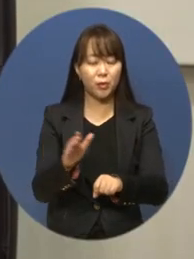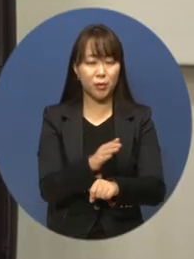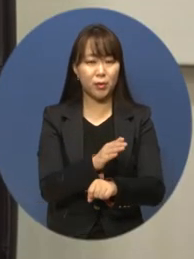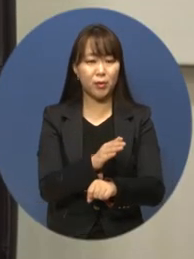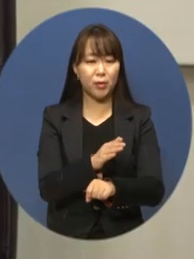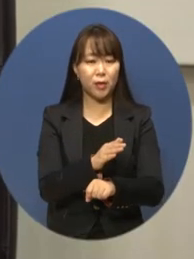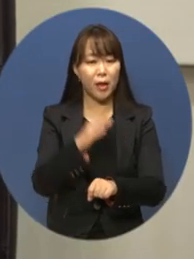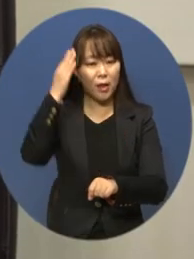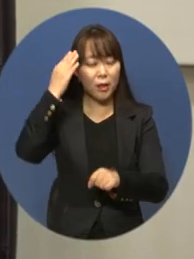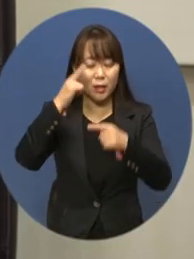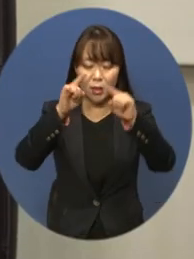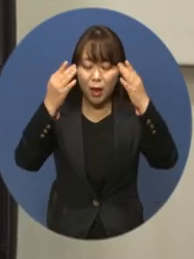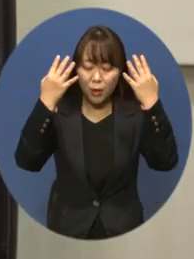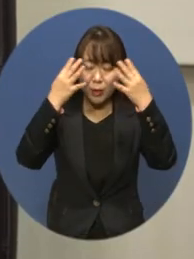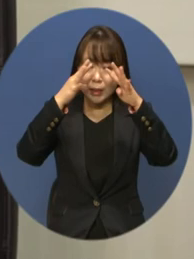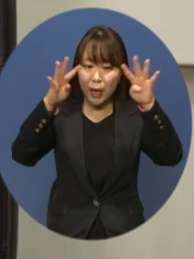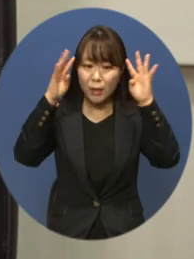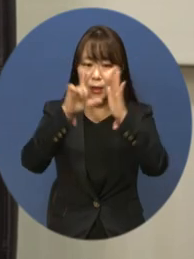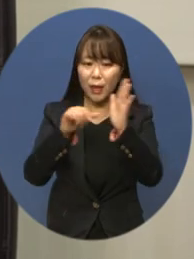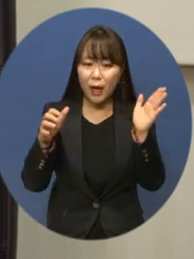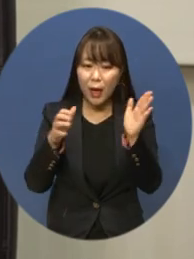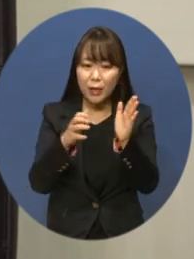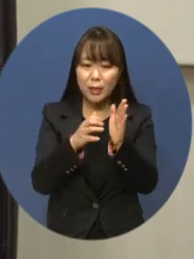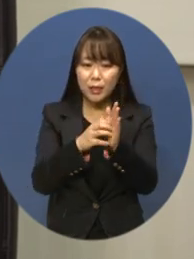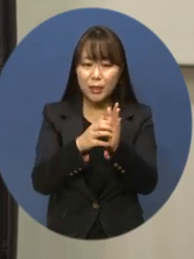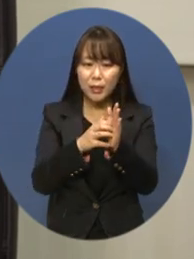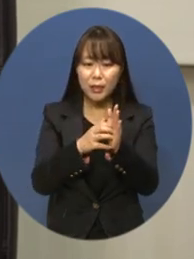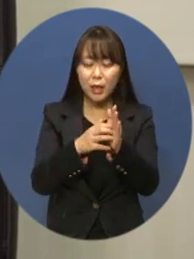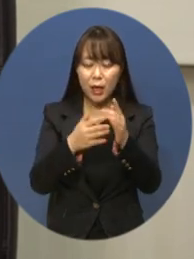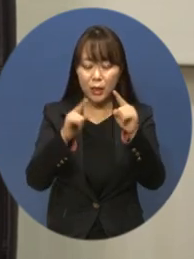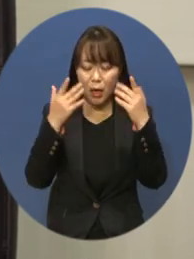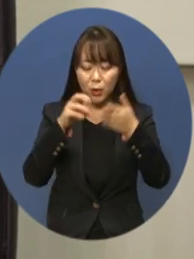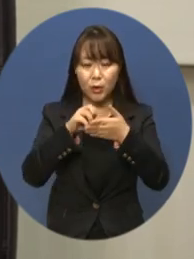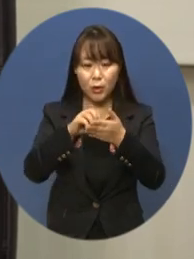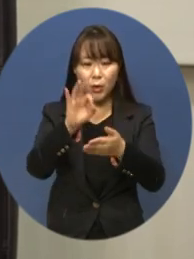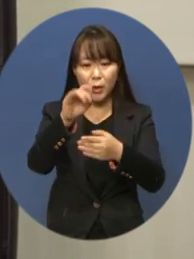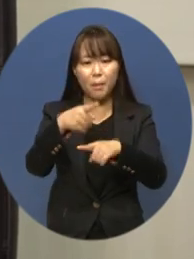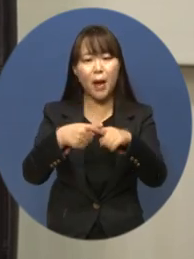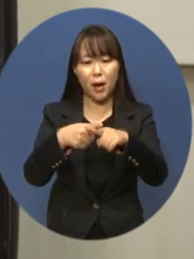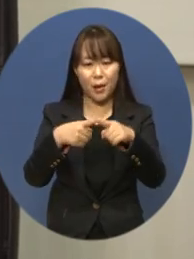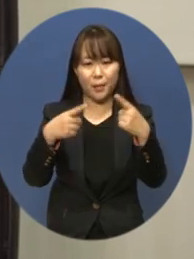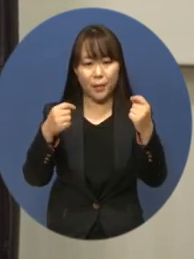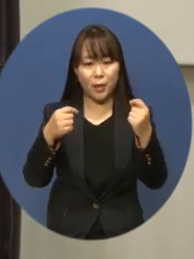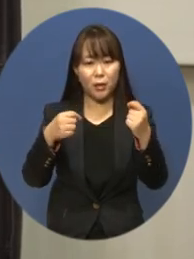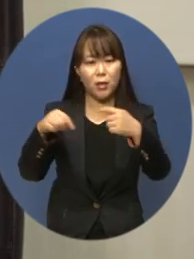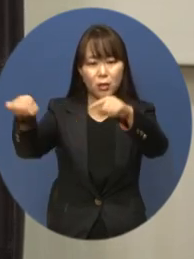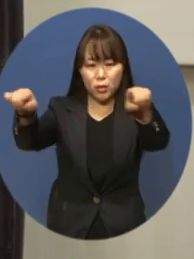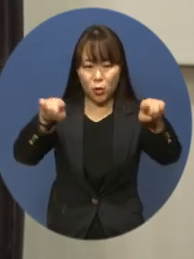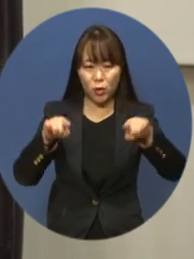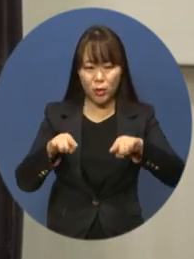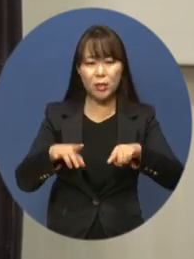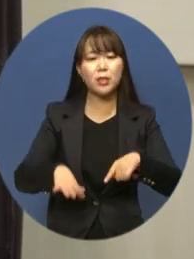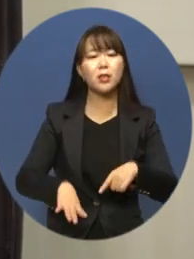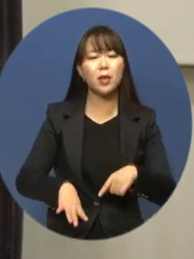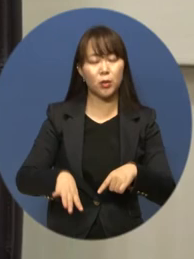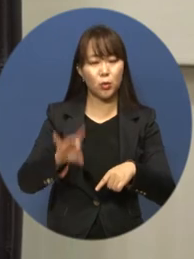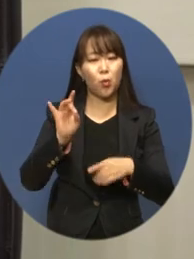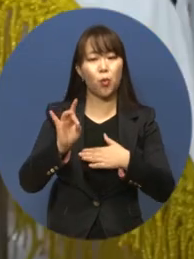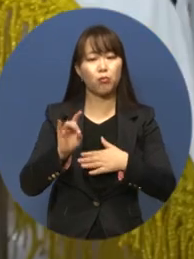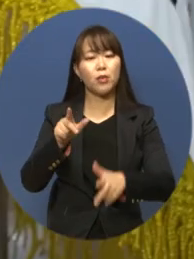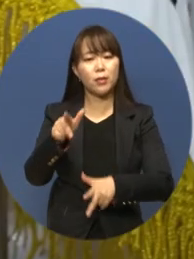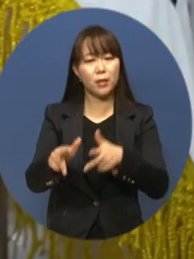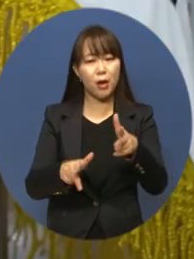올해부터는 대학교 4학년까지 반값 등록금을 하게 됩니다. 이 역시 전국에서